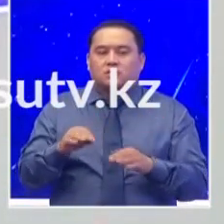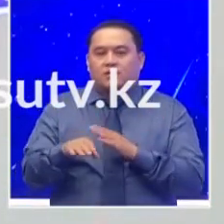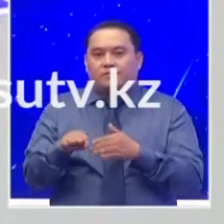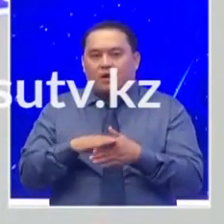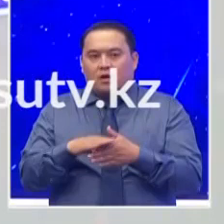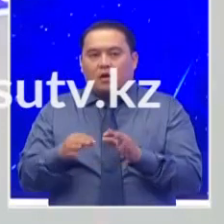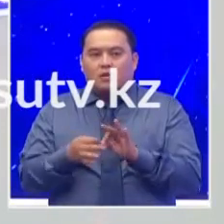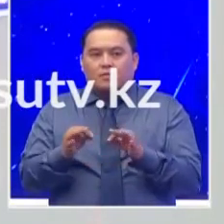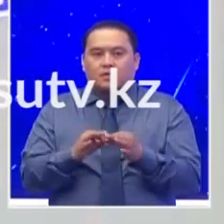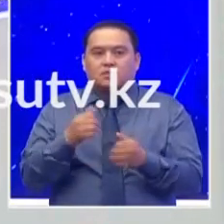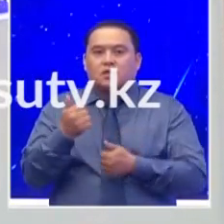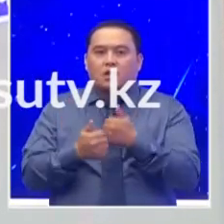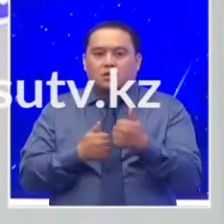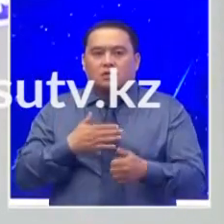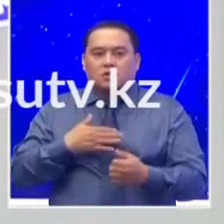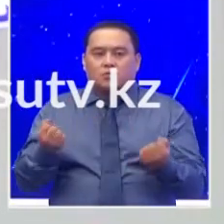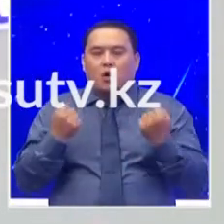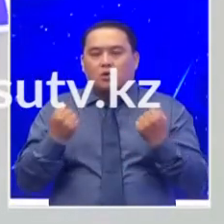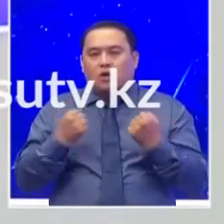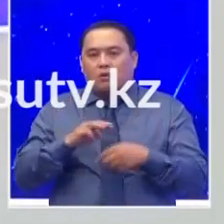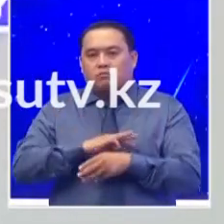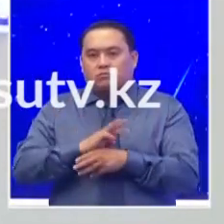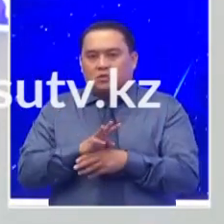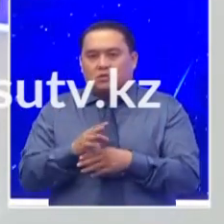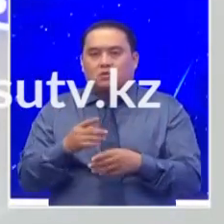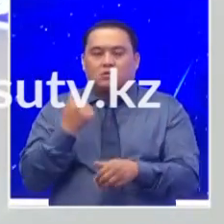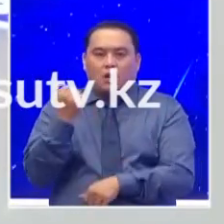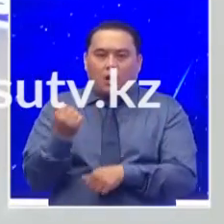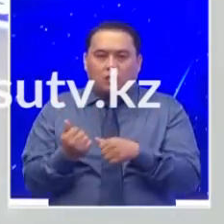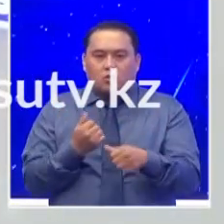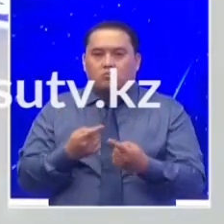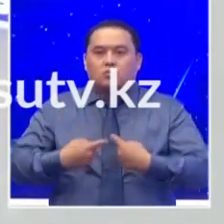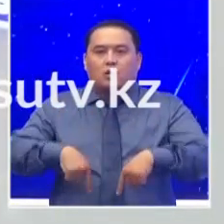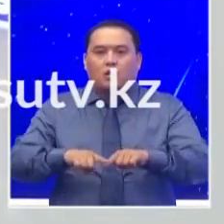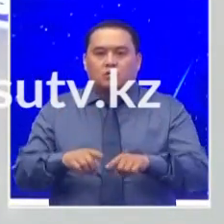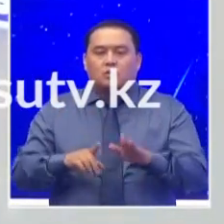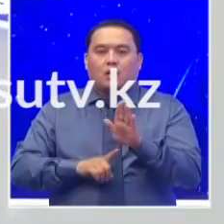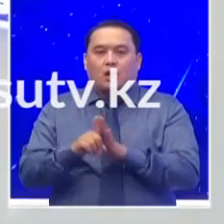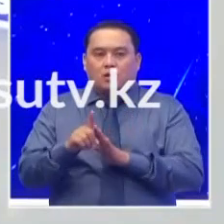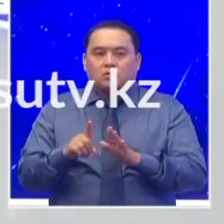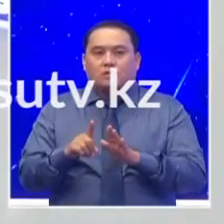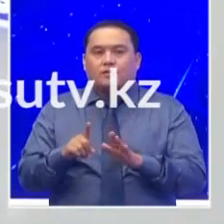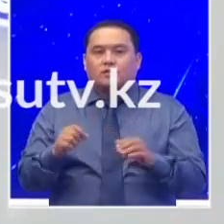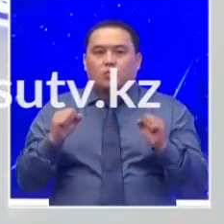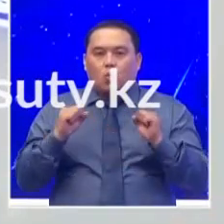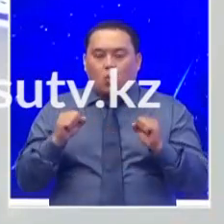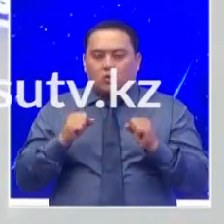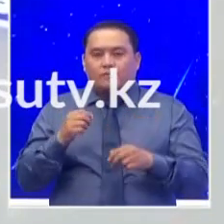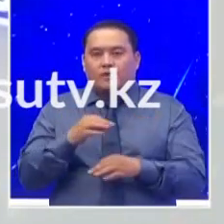завоеванию олимпийских лицензий. Наши спортсмены обеспечены всей материально-технической базой, начиная от спортинвентаря,